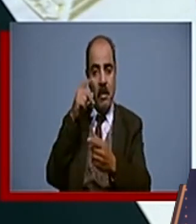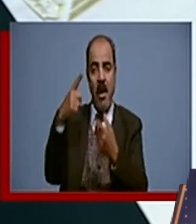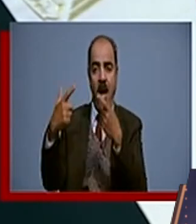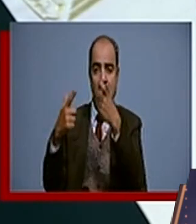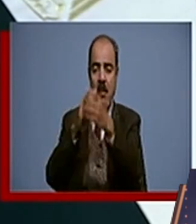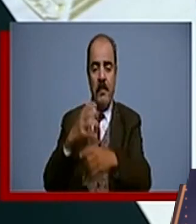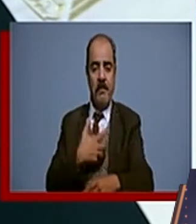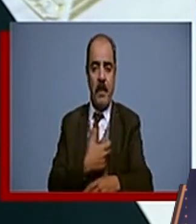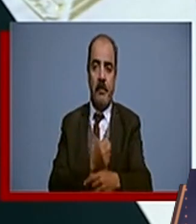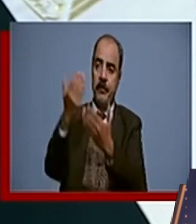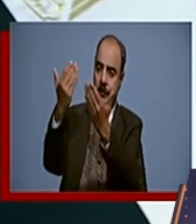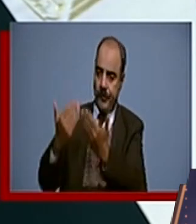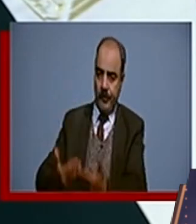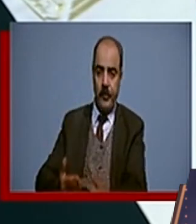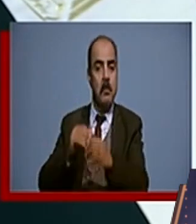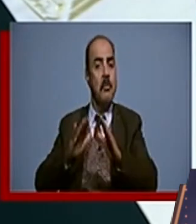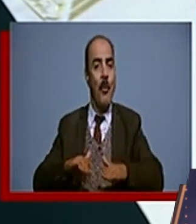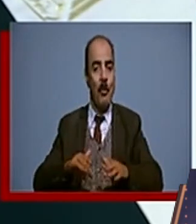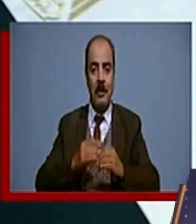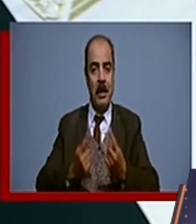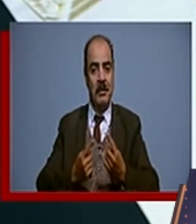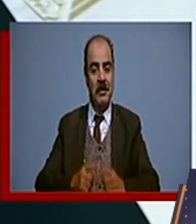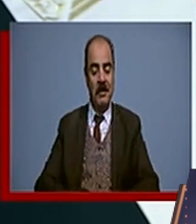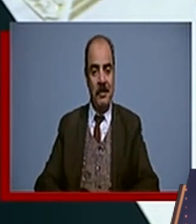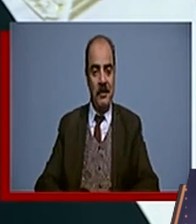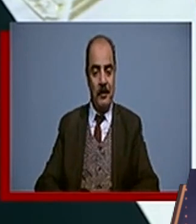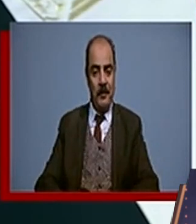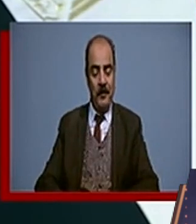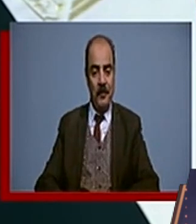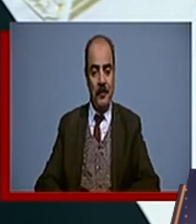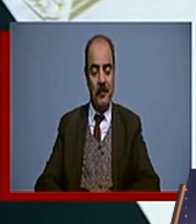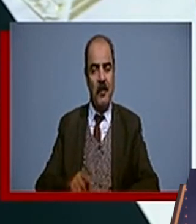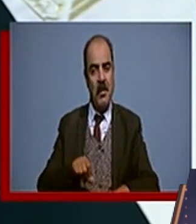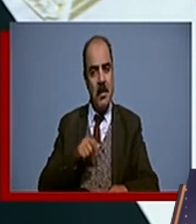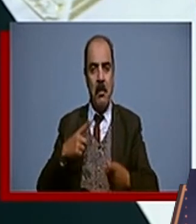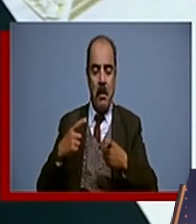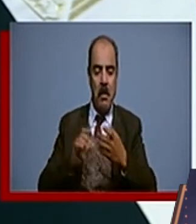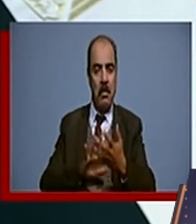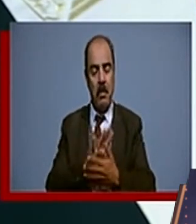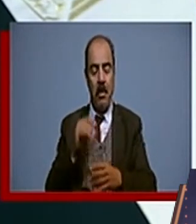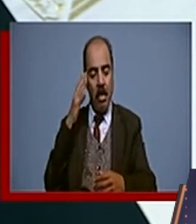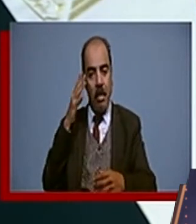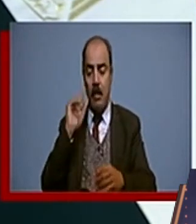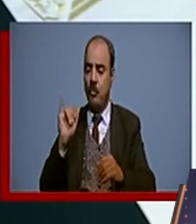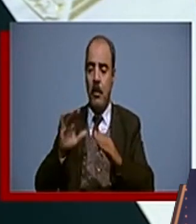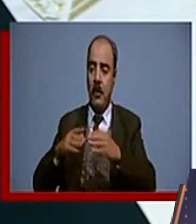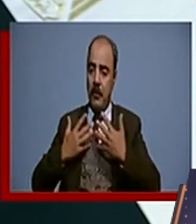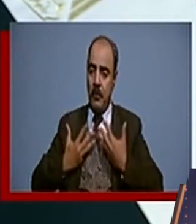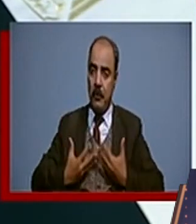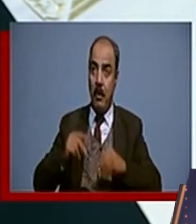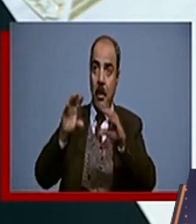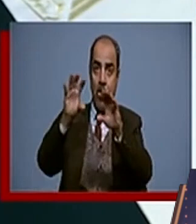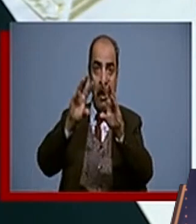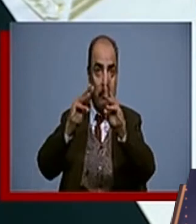بلادهم، اللي يعني اللي بتعاني من شيء من الاضطراب. وبنقول إن إحنا إذا كنا عايزين نحل هذه